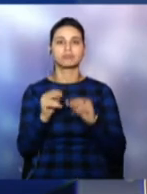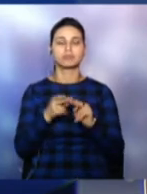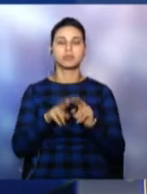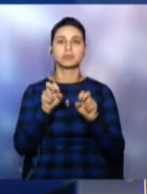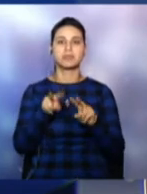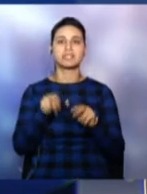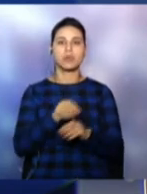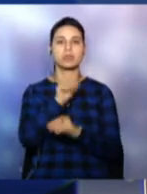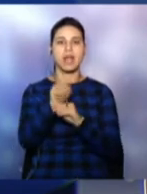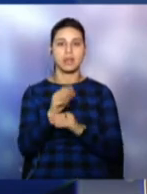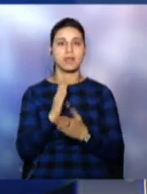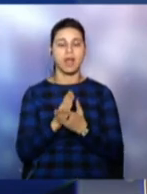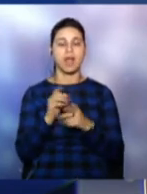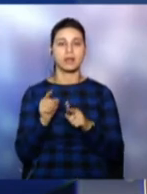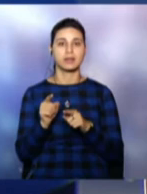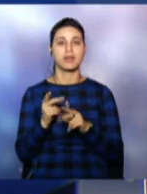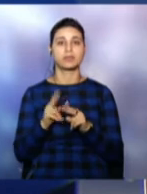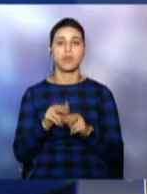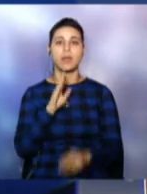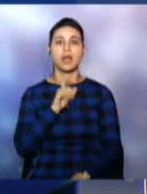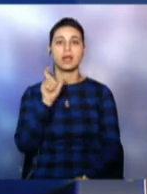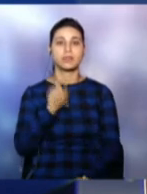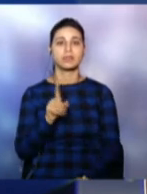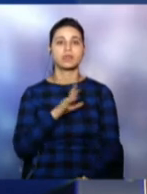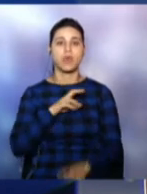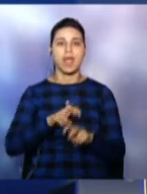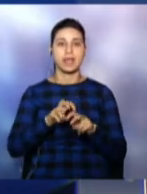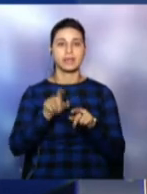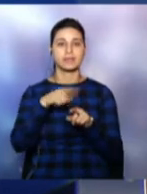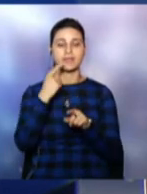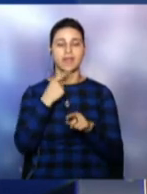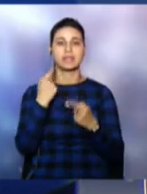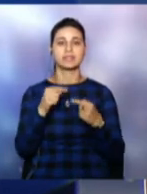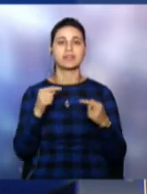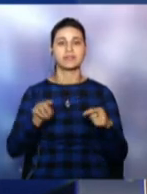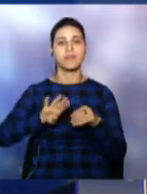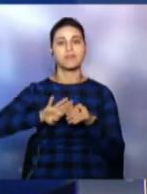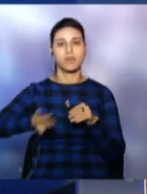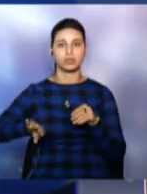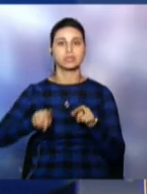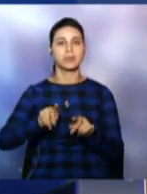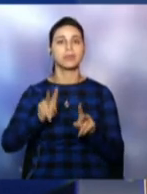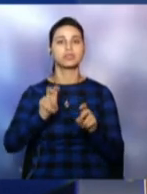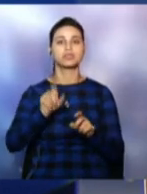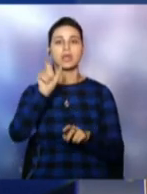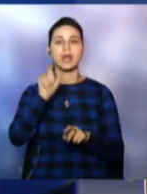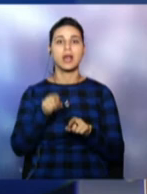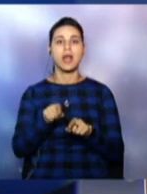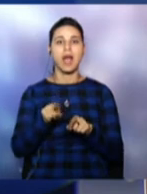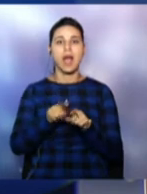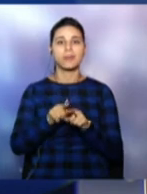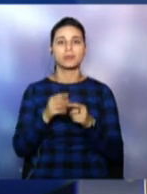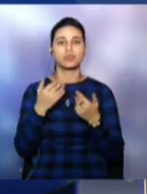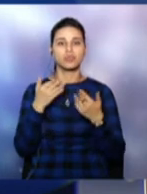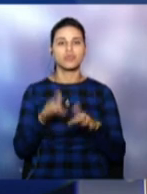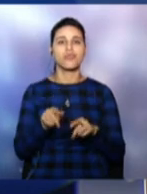სპეციალური დანამატები გამოიყენონ. და რაც ქალბატონმა ხათუნამ ბრძანა, ამათი ნივთიერების მოცილება გულისხმობს პროდუქტის